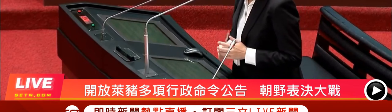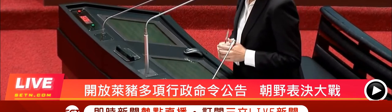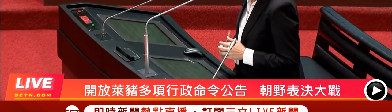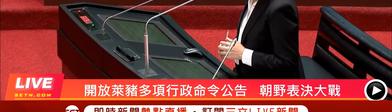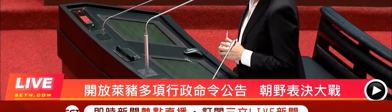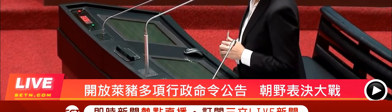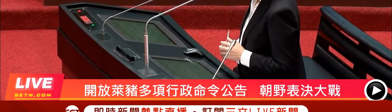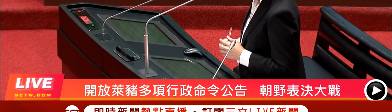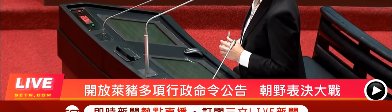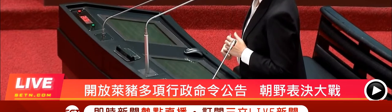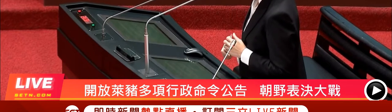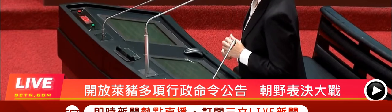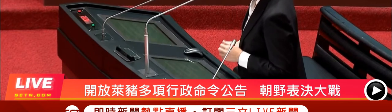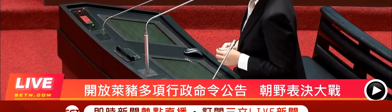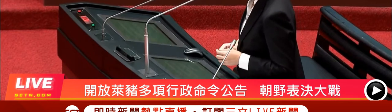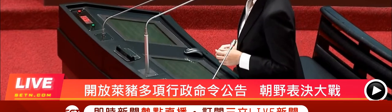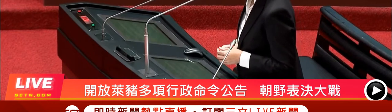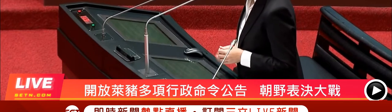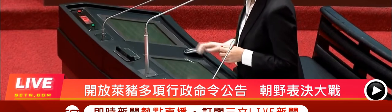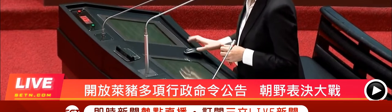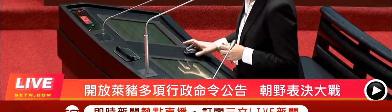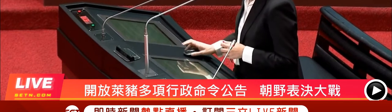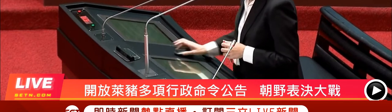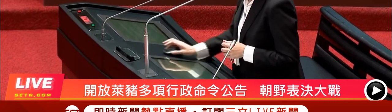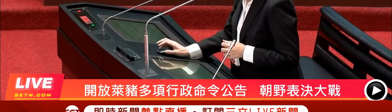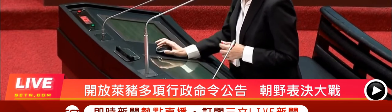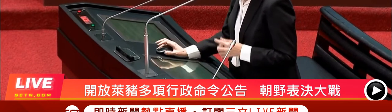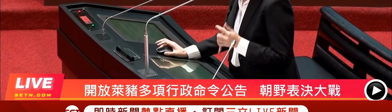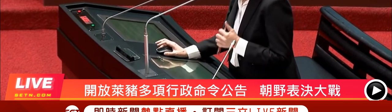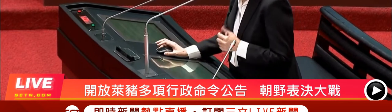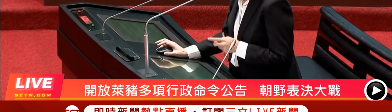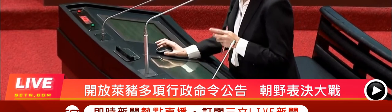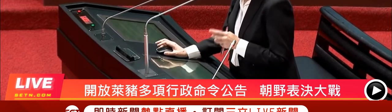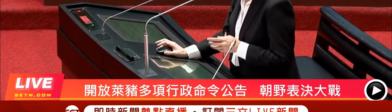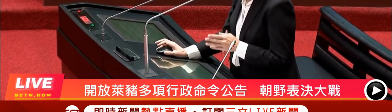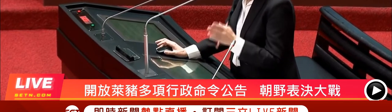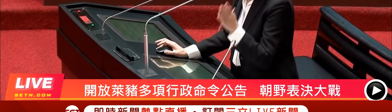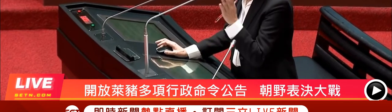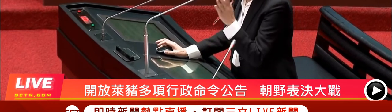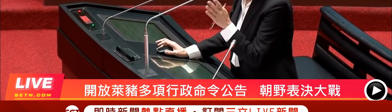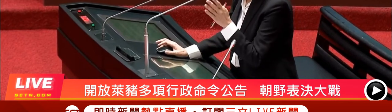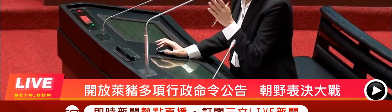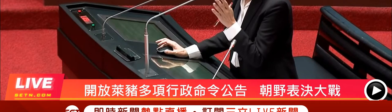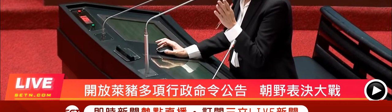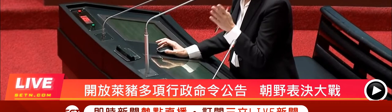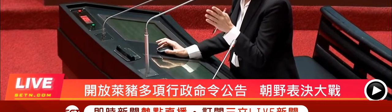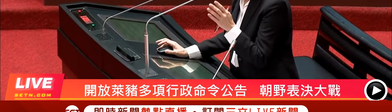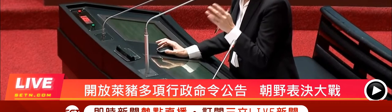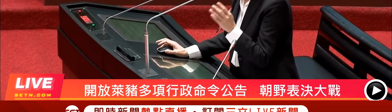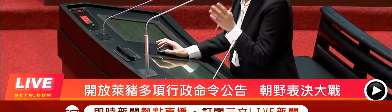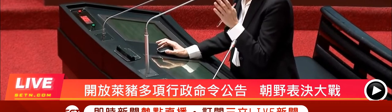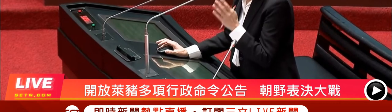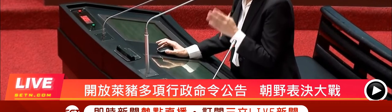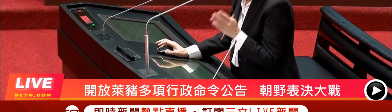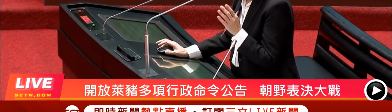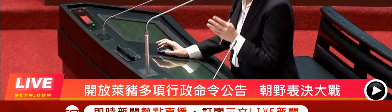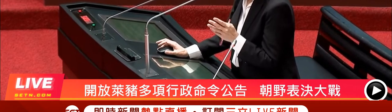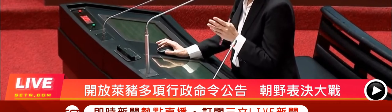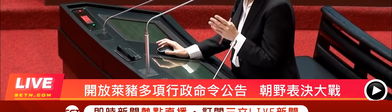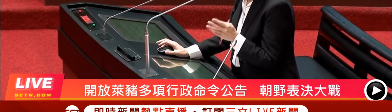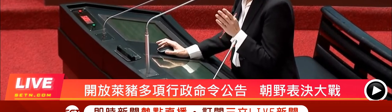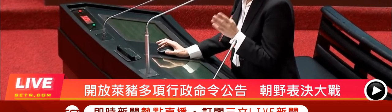部你的那一份不叫健康风险评估，因为那一份顶多就是把过去的一些论文全